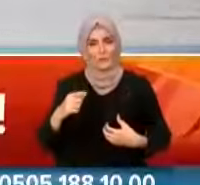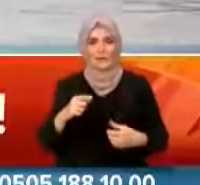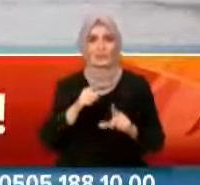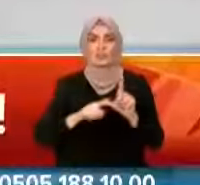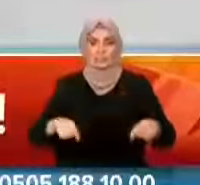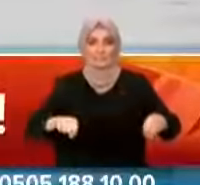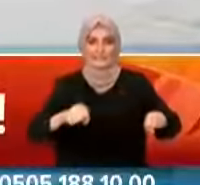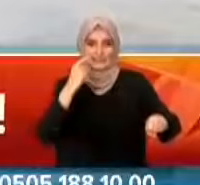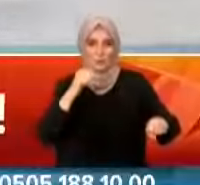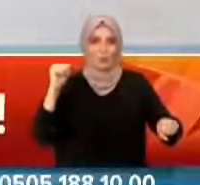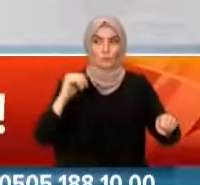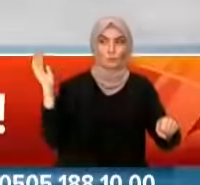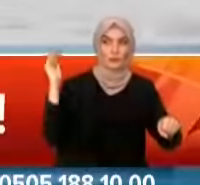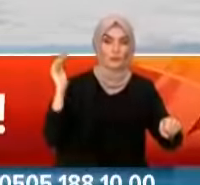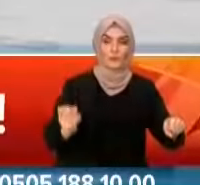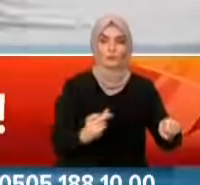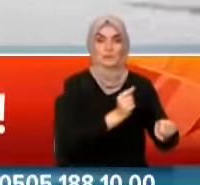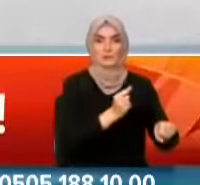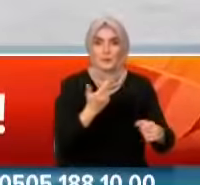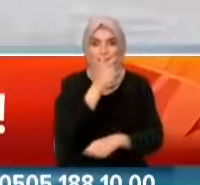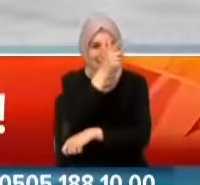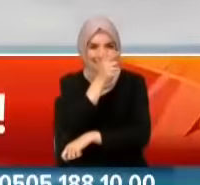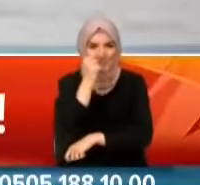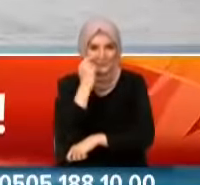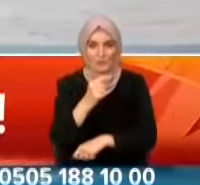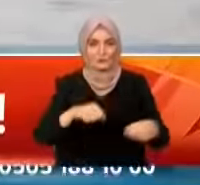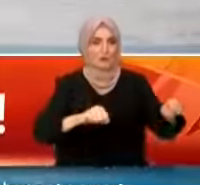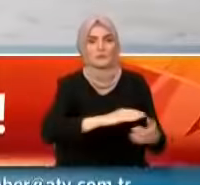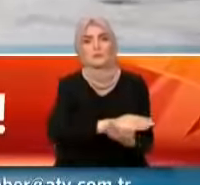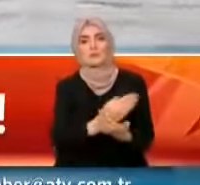Çekim sırasında jet ski devrilince olanlar oldu.